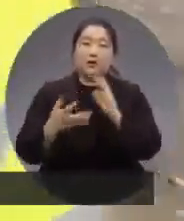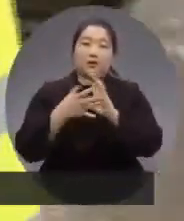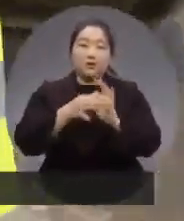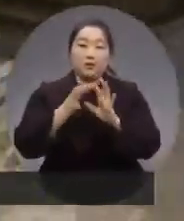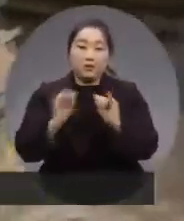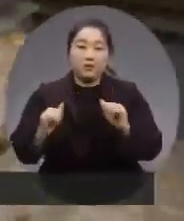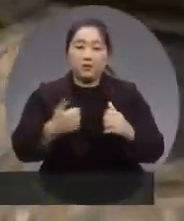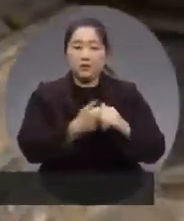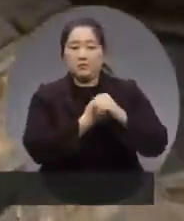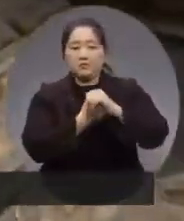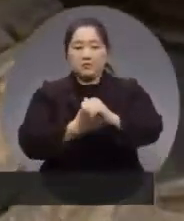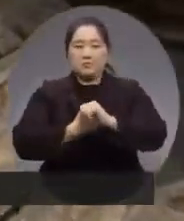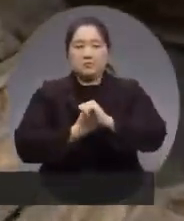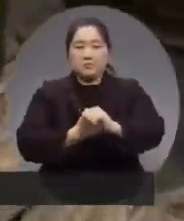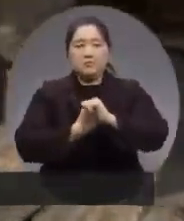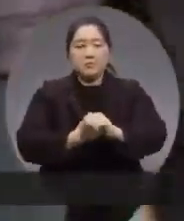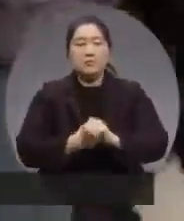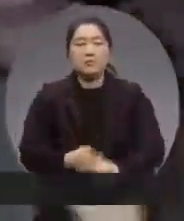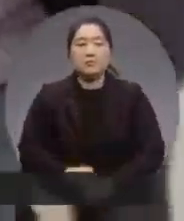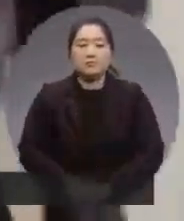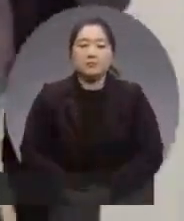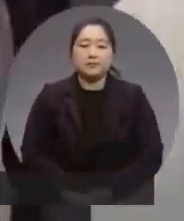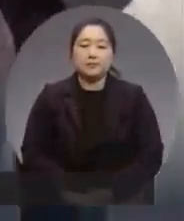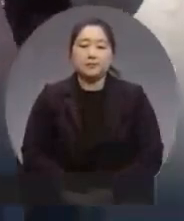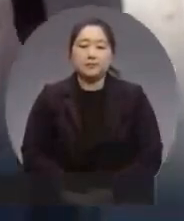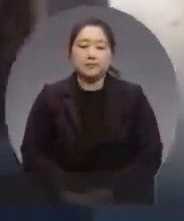관계자 사이에서 승강기가 벌어집니다.